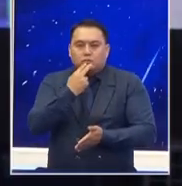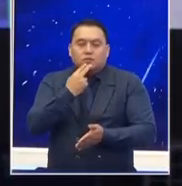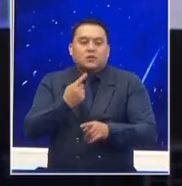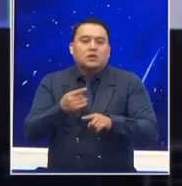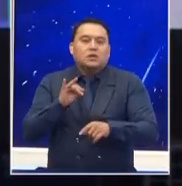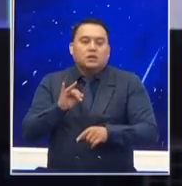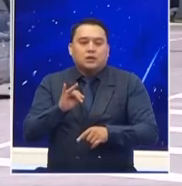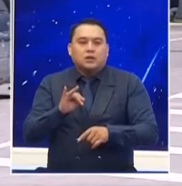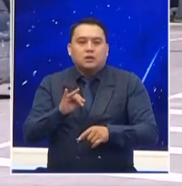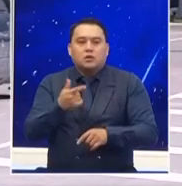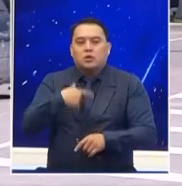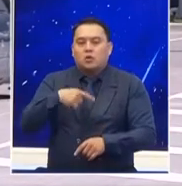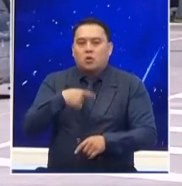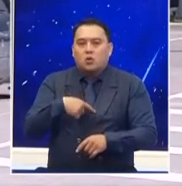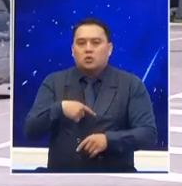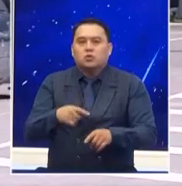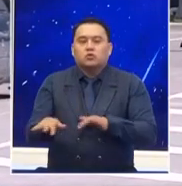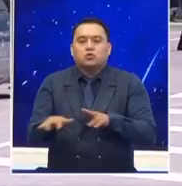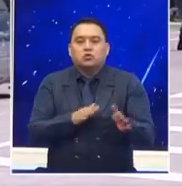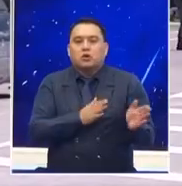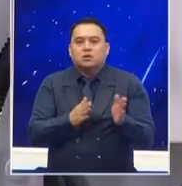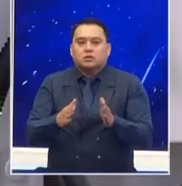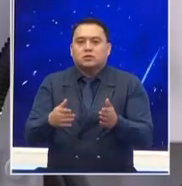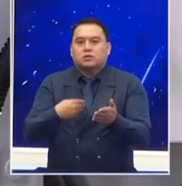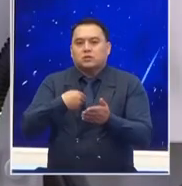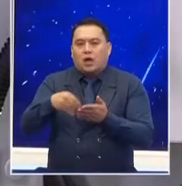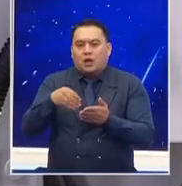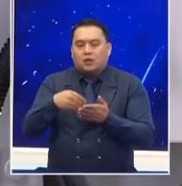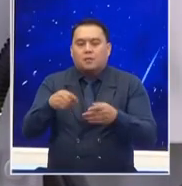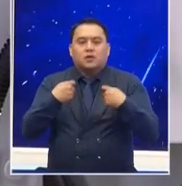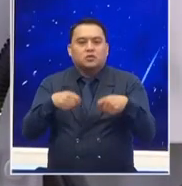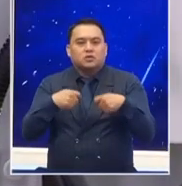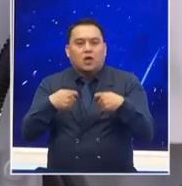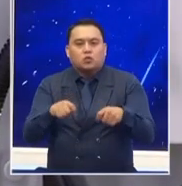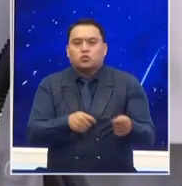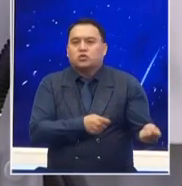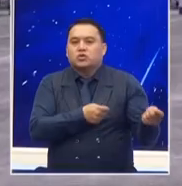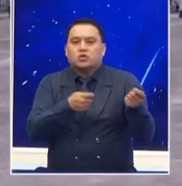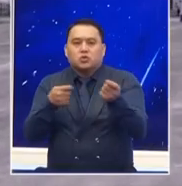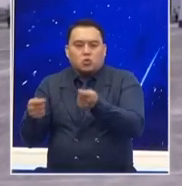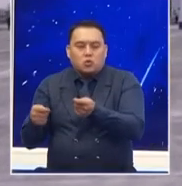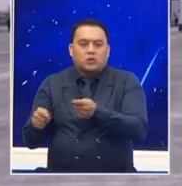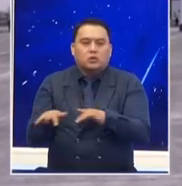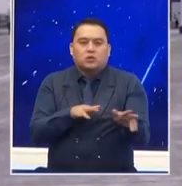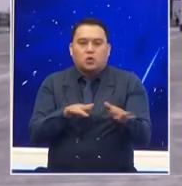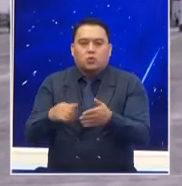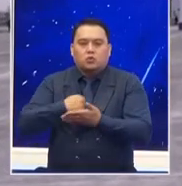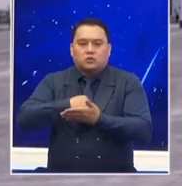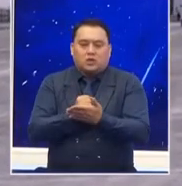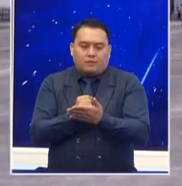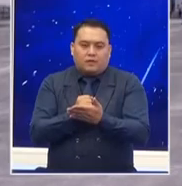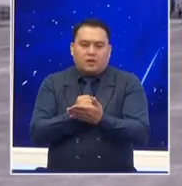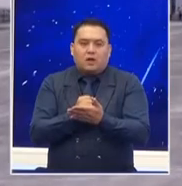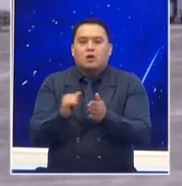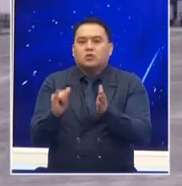және өздерінің есепке алу жүйелерін сатып алушыларменен, жеткізушілерменен өзара іс-қимыл орнатуына арналған.